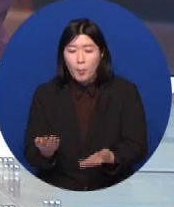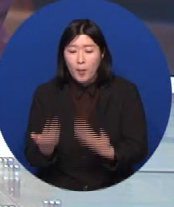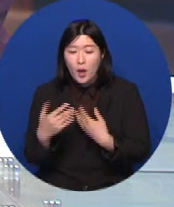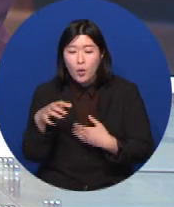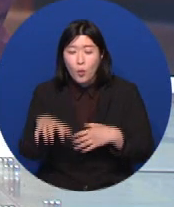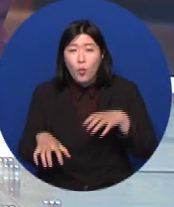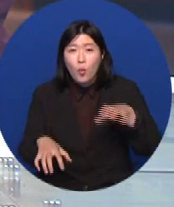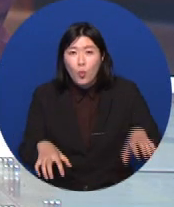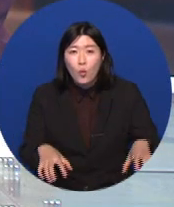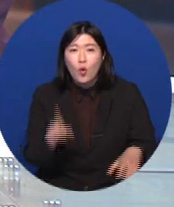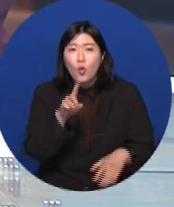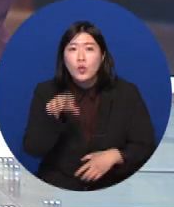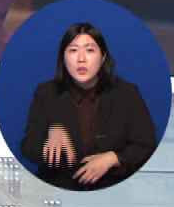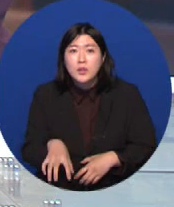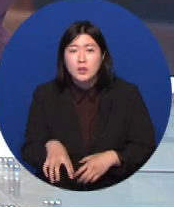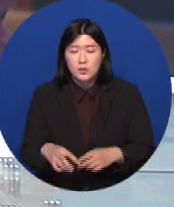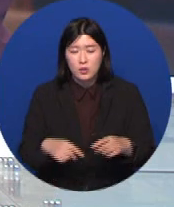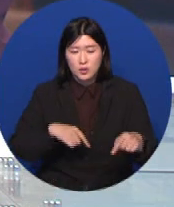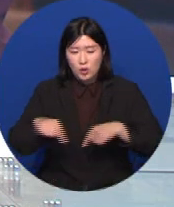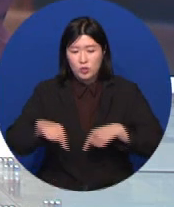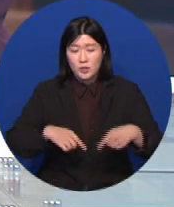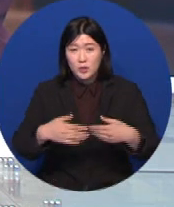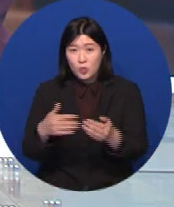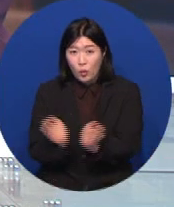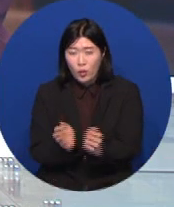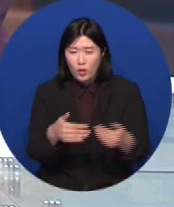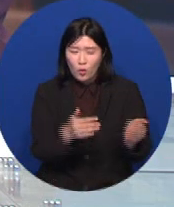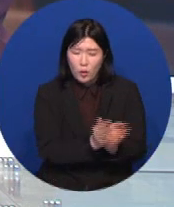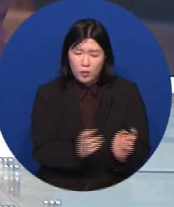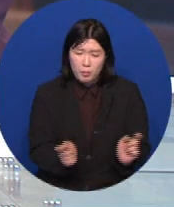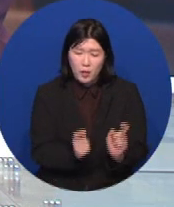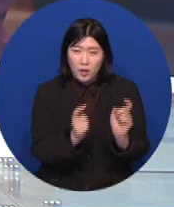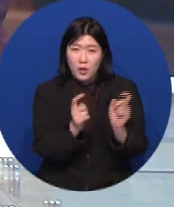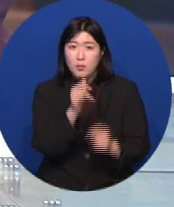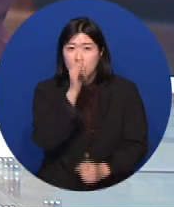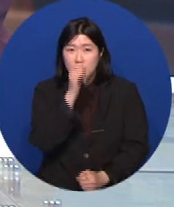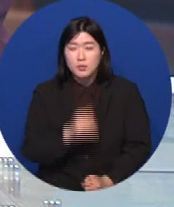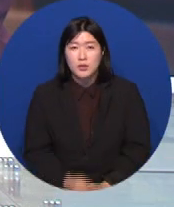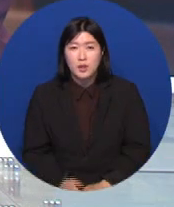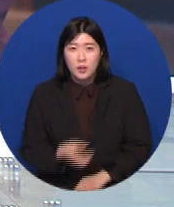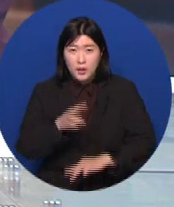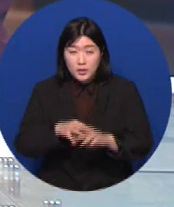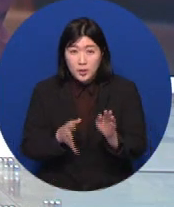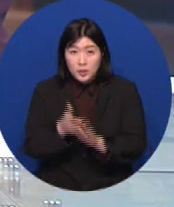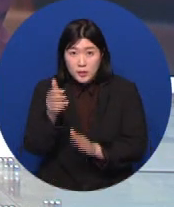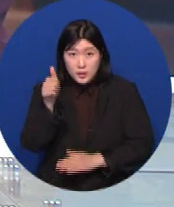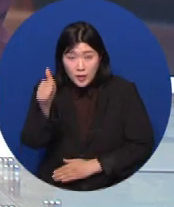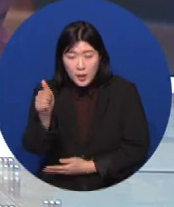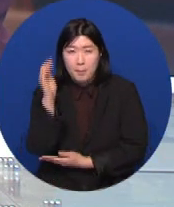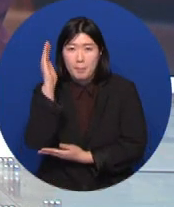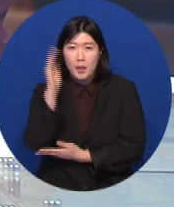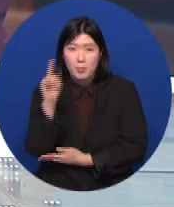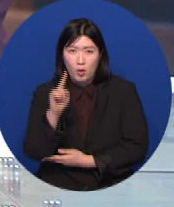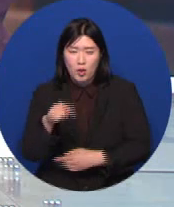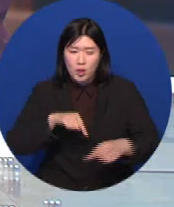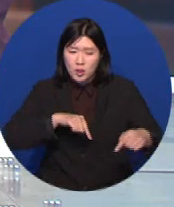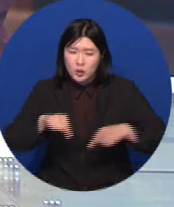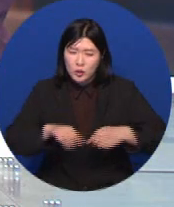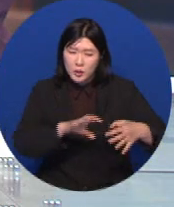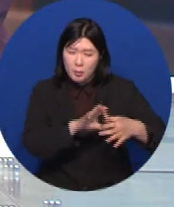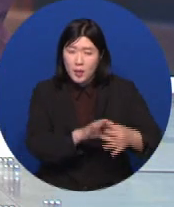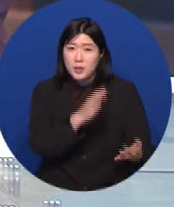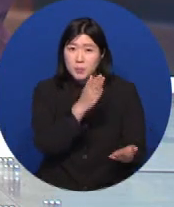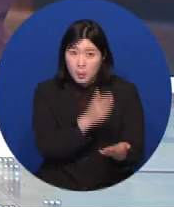유치할 것이냐를 놓고 정치권 발언 수위가 높아지는 가운데 허태정 대전시장도 정치 논리로 접근해선 안